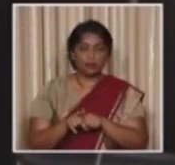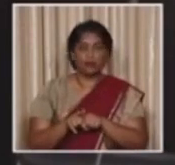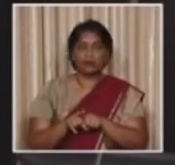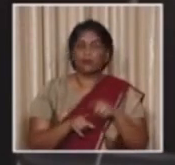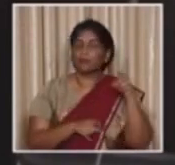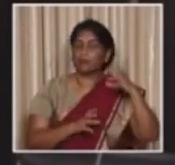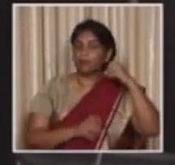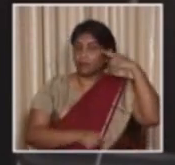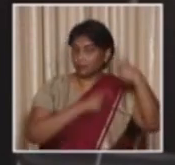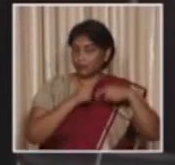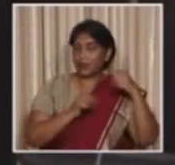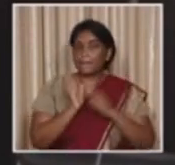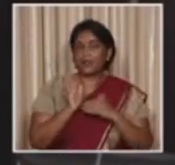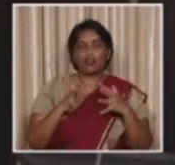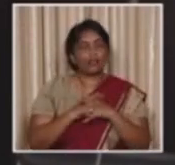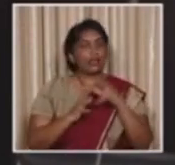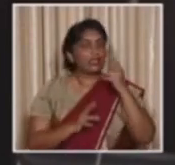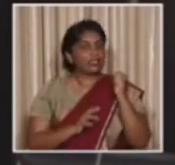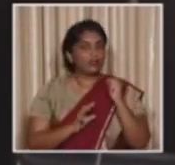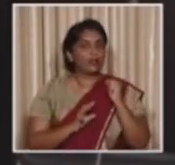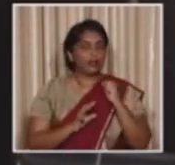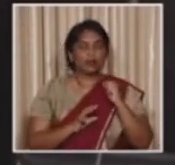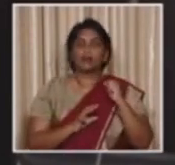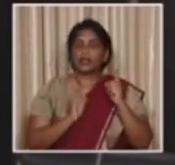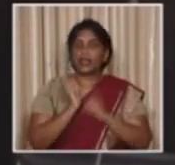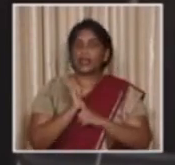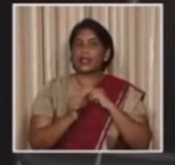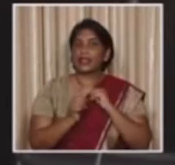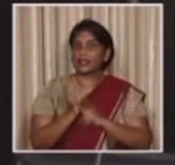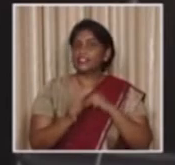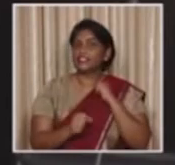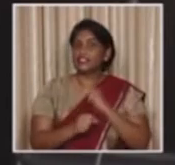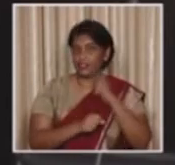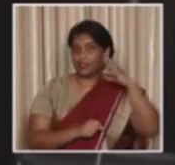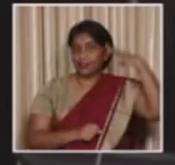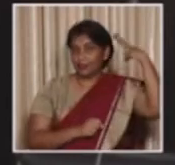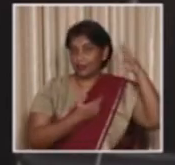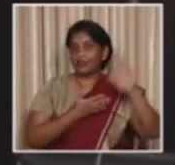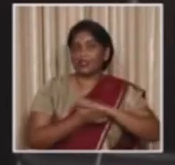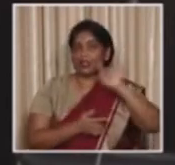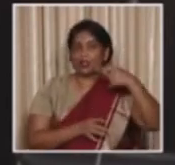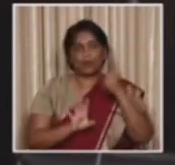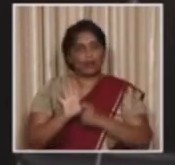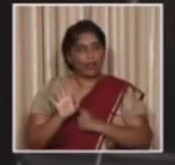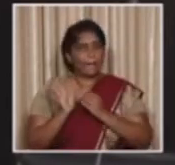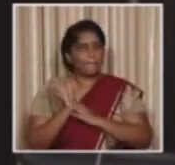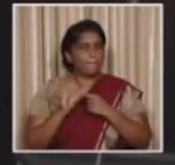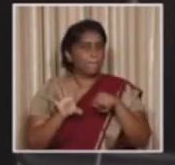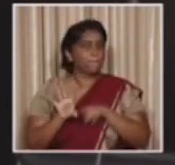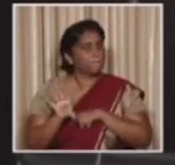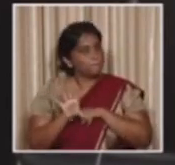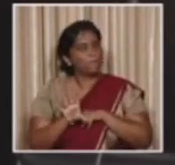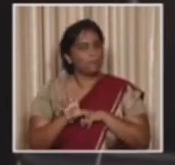සොබදනවි බලාගාරයේ මෙගවොට් 250ක LNG බලාගාරයේ කටයුතු අපි බලාපොරොත්තු වෙනවා ලබන වර්ෂයේ මැයි මාසෙ වෙන